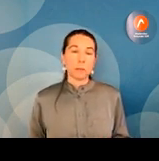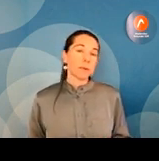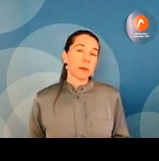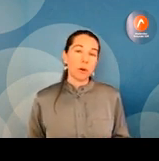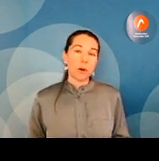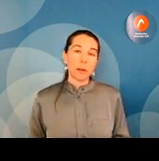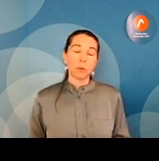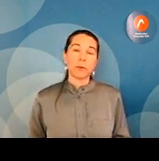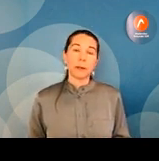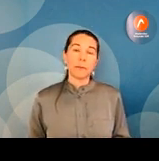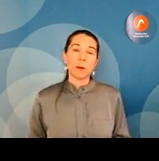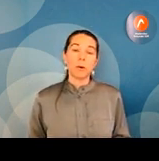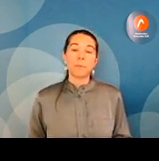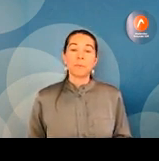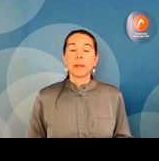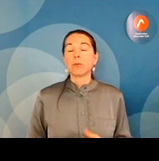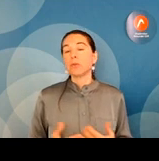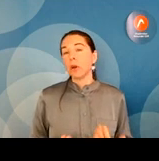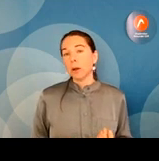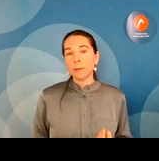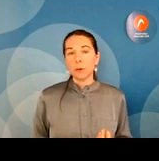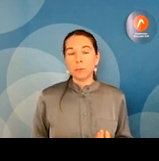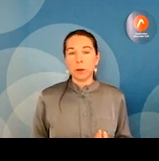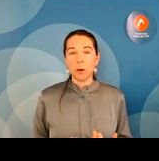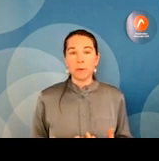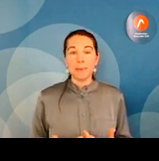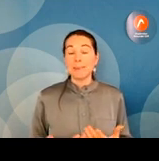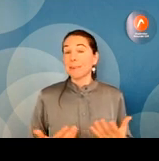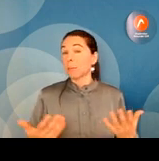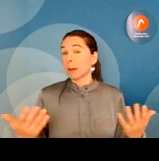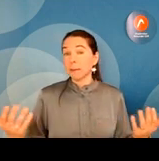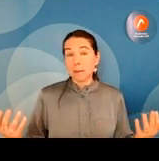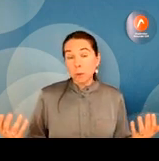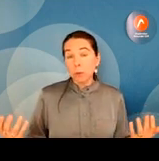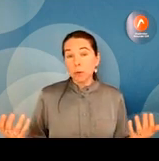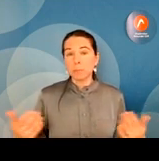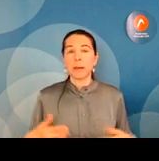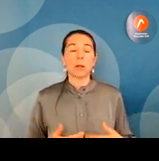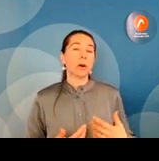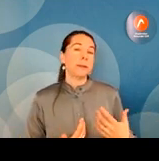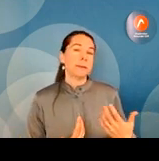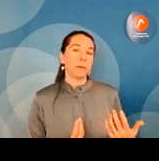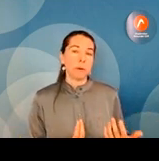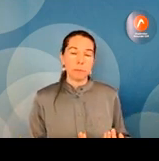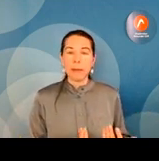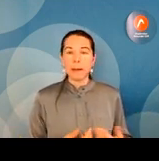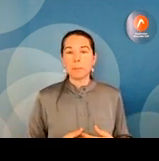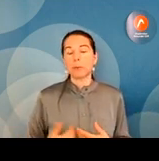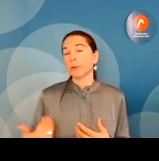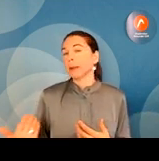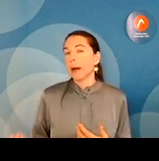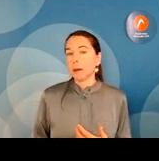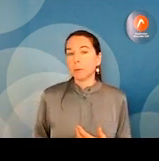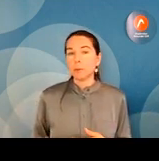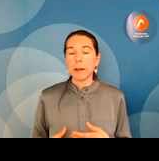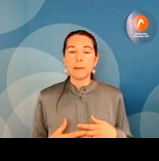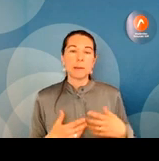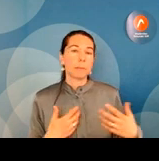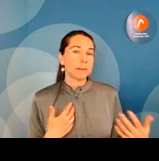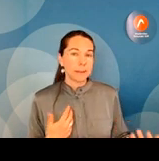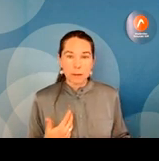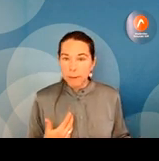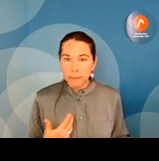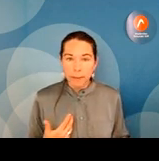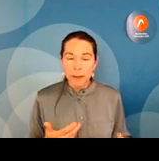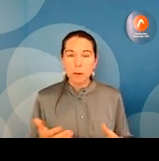vi tycker att man ska vara mot varandra. Och sociala normer har vi i samhället i stort. Man kan ha det i sin familj, på sin